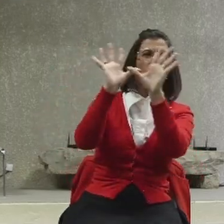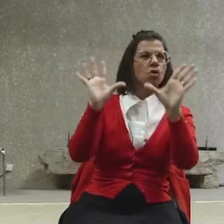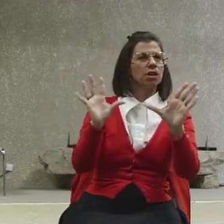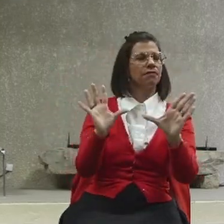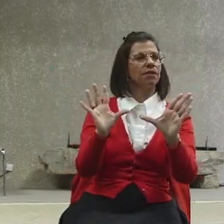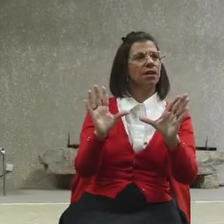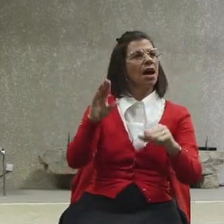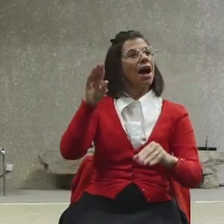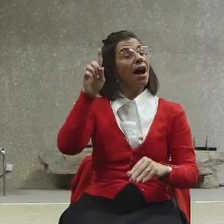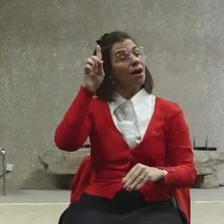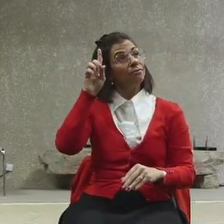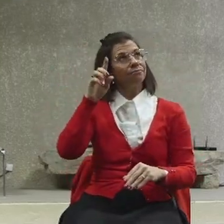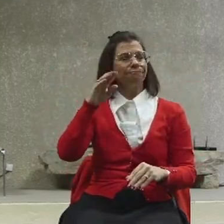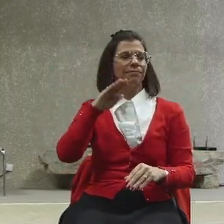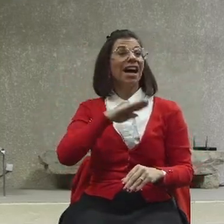guéri,